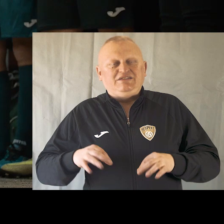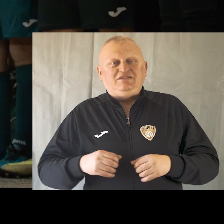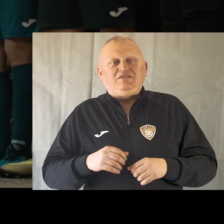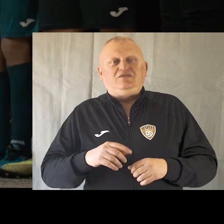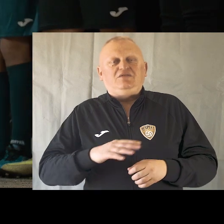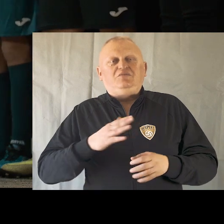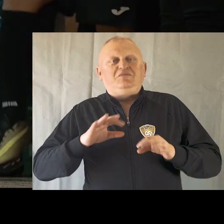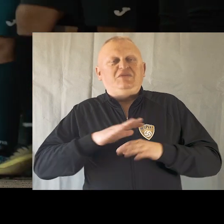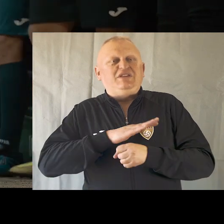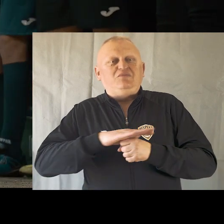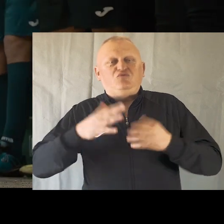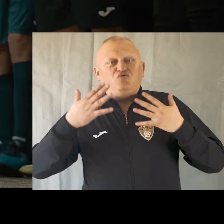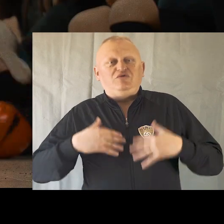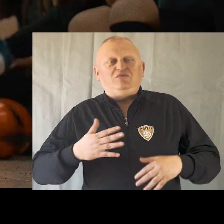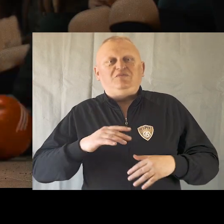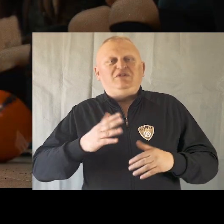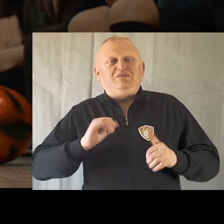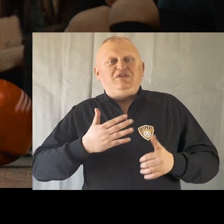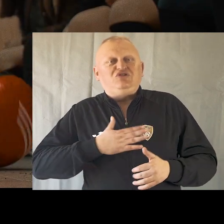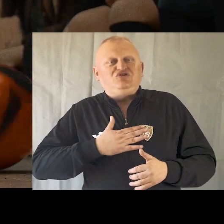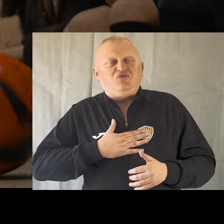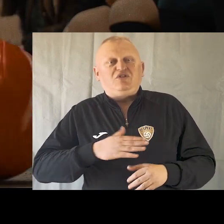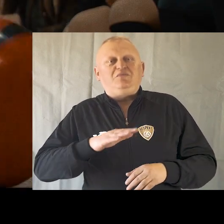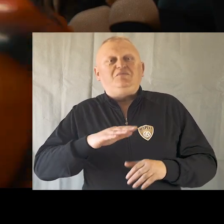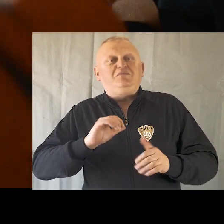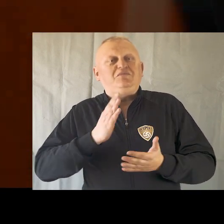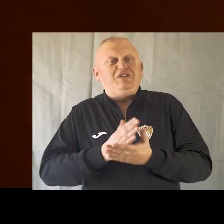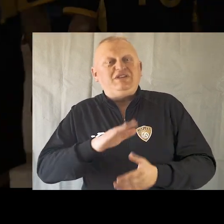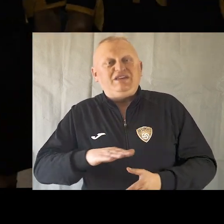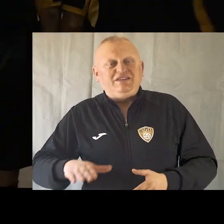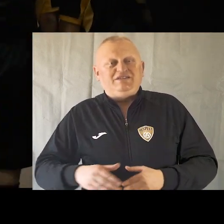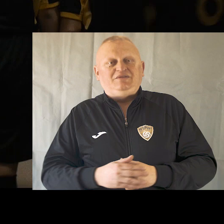se, biti ispunjeni, biti svoj, biti djeca.